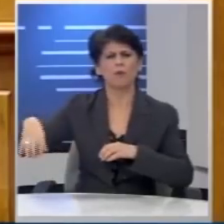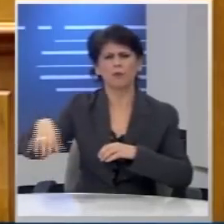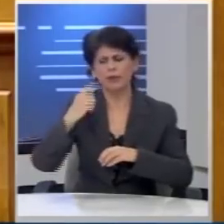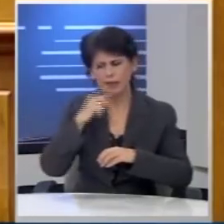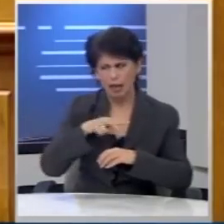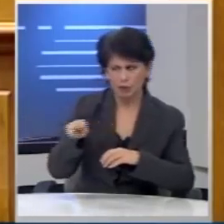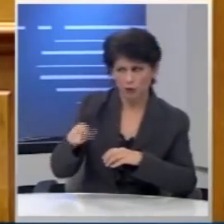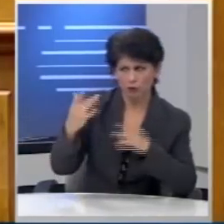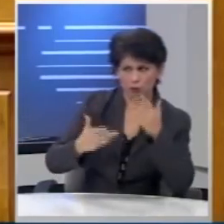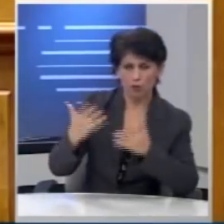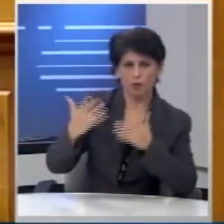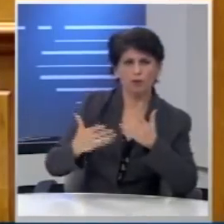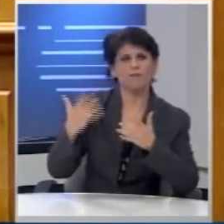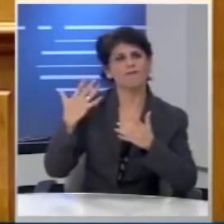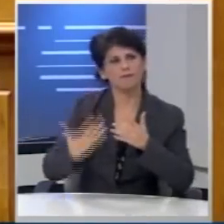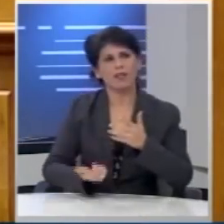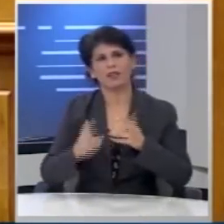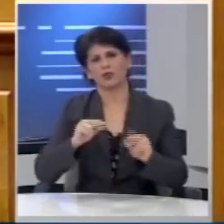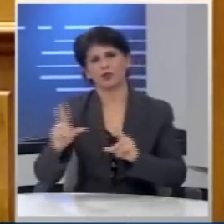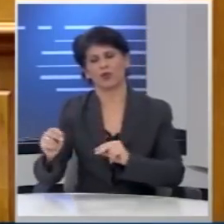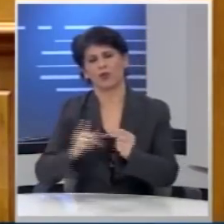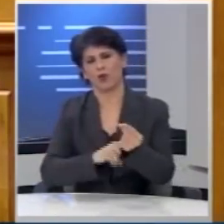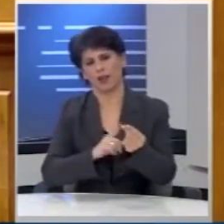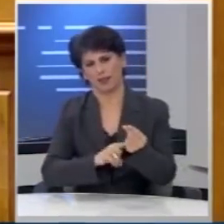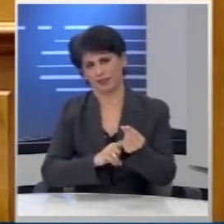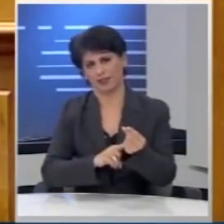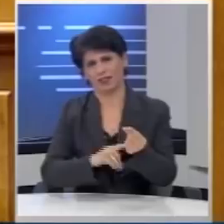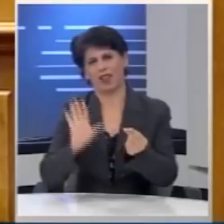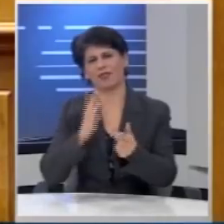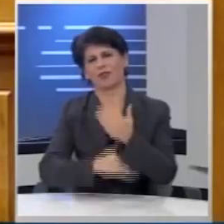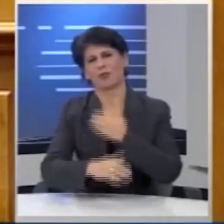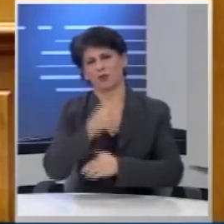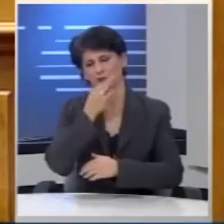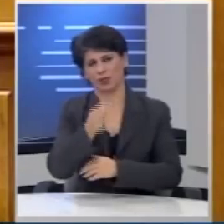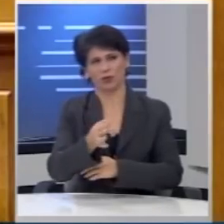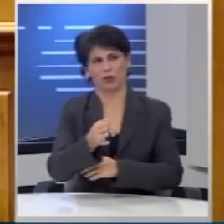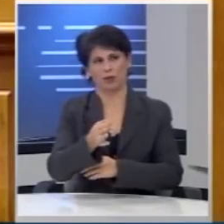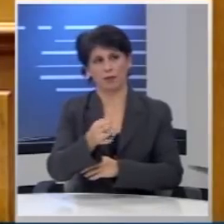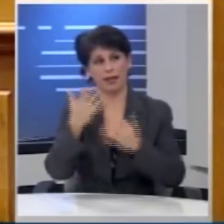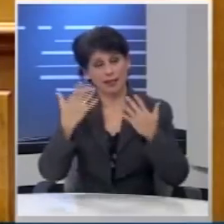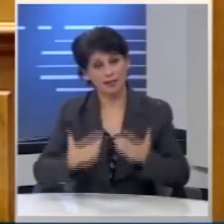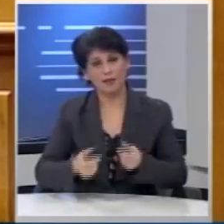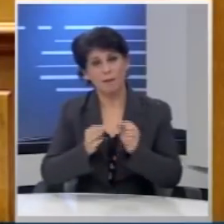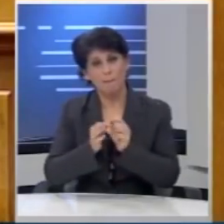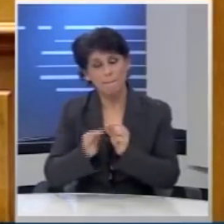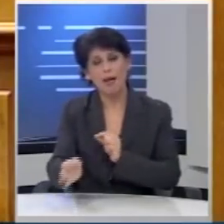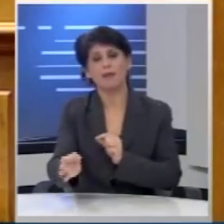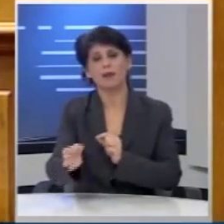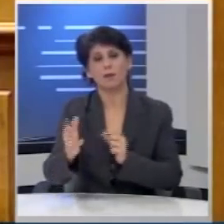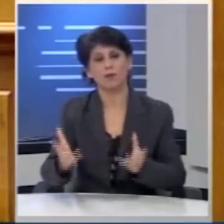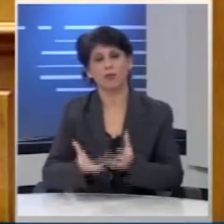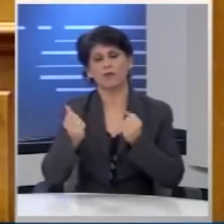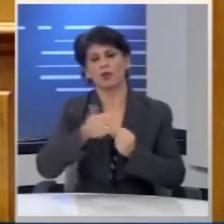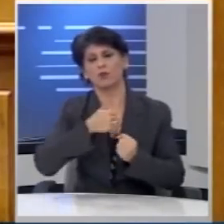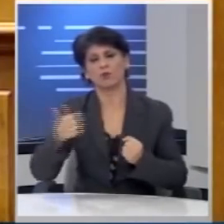αν τον κοιτάξει κανείς, έχει τον ίδιο χαρακτήρα, δεν θα κουραστούμε να το λέμε. Είναι μέτρα που